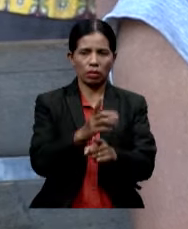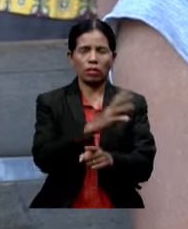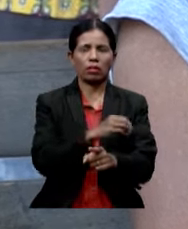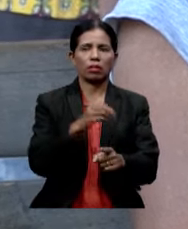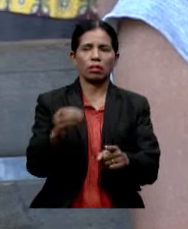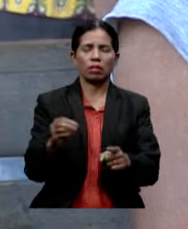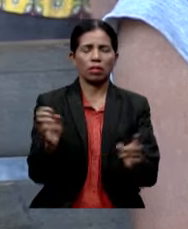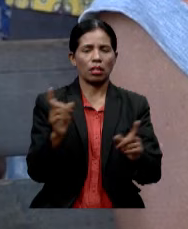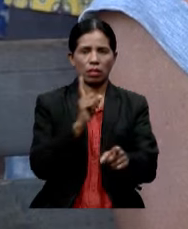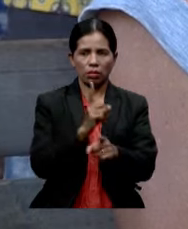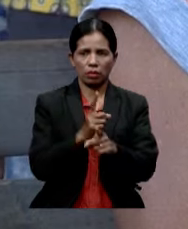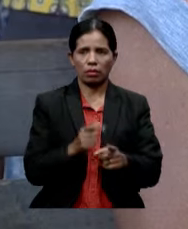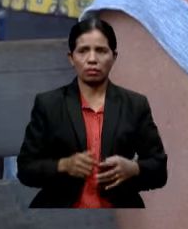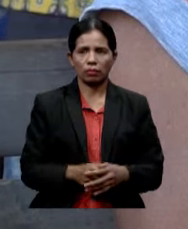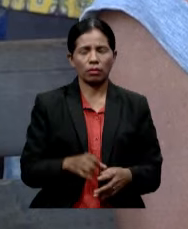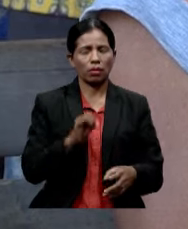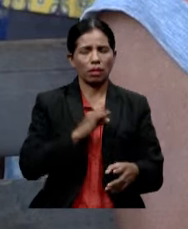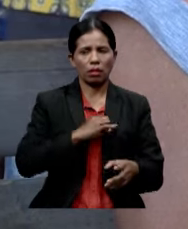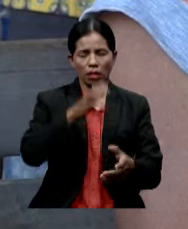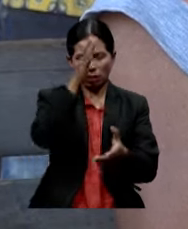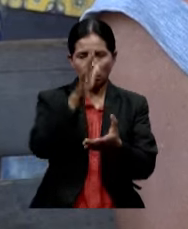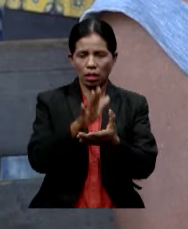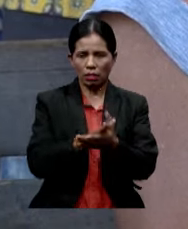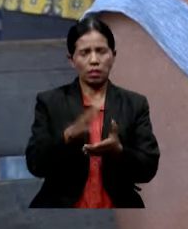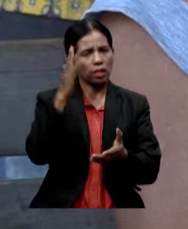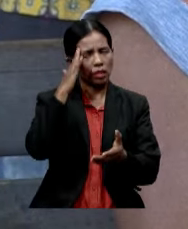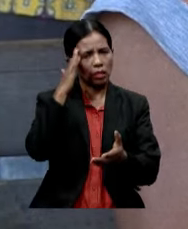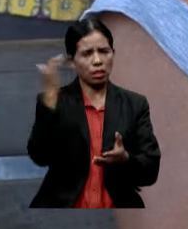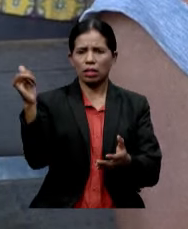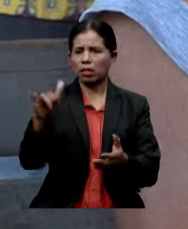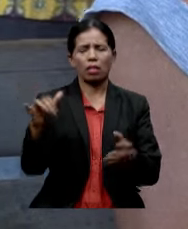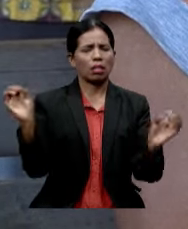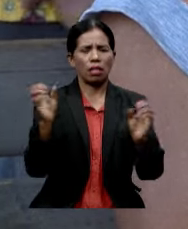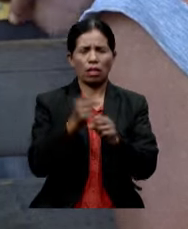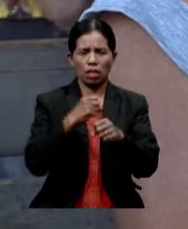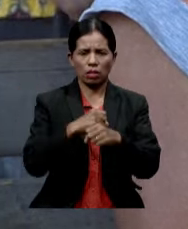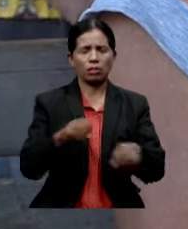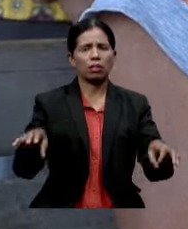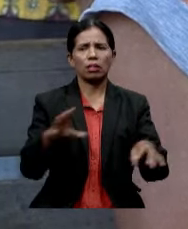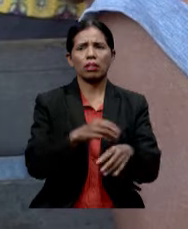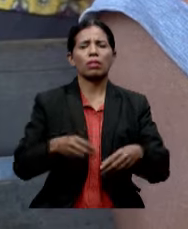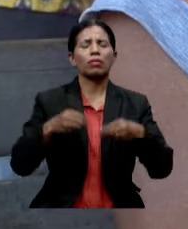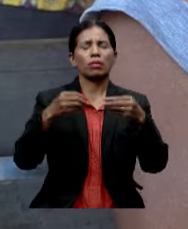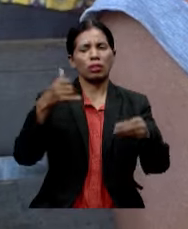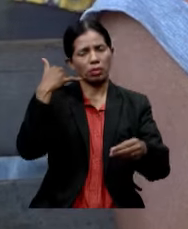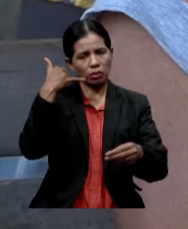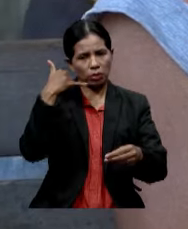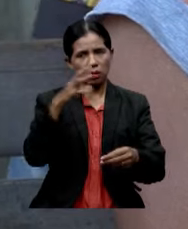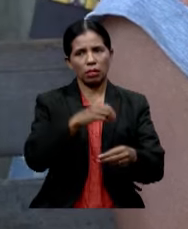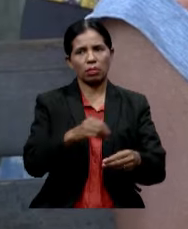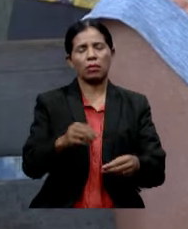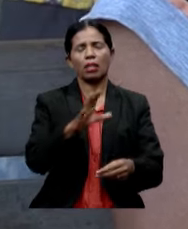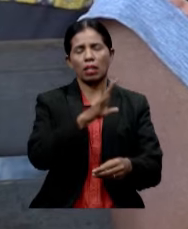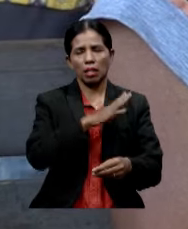mak lalos, lalos. Hanu ketujuan, ketujuan ngaten kata nia halo, entang nia mus haruka dia ang fot telefoni, nia nia mahen hiu